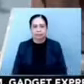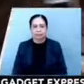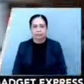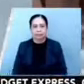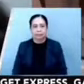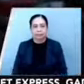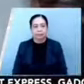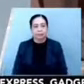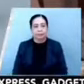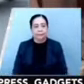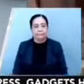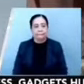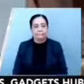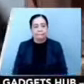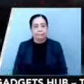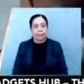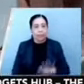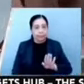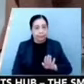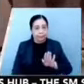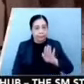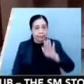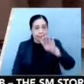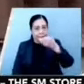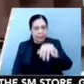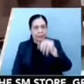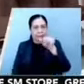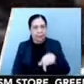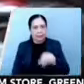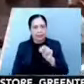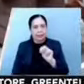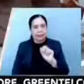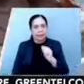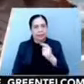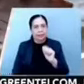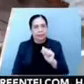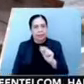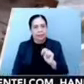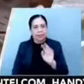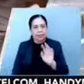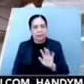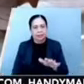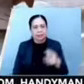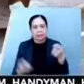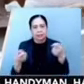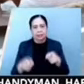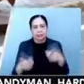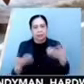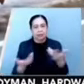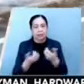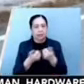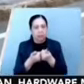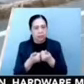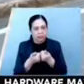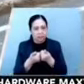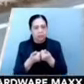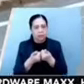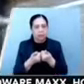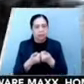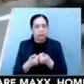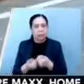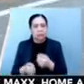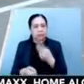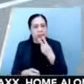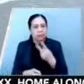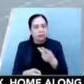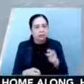Sa paakyat na bahagi nga yan ng Nagtahan flyover na ganap ang aksidente. Mangilan-ngilan na rin yung nakita nating mga tumatawid